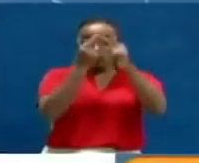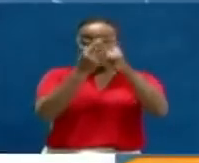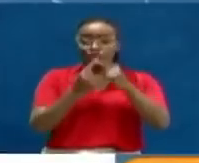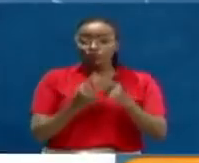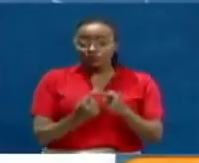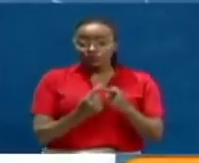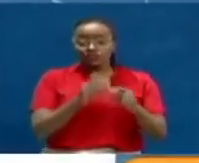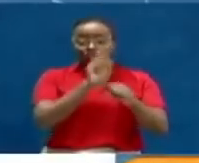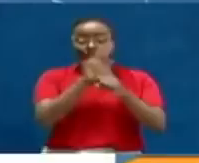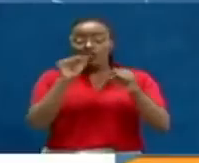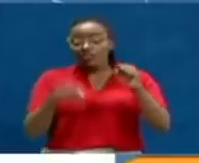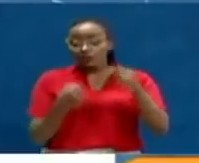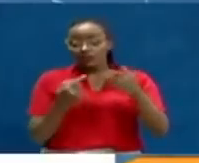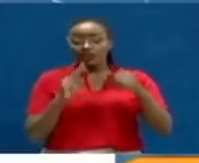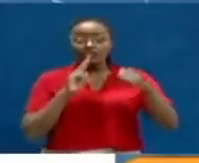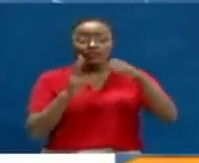ya watu